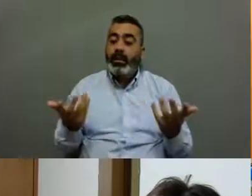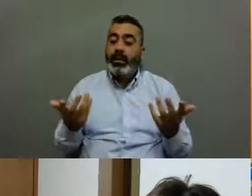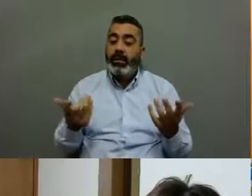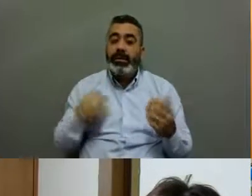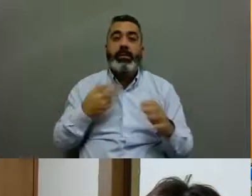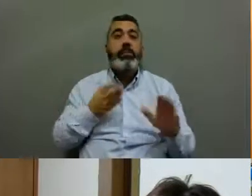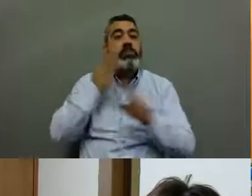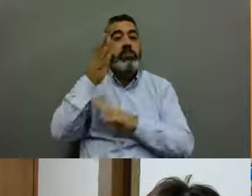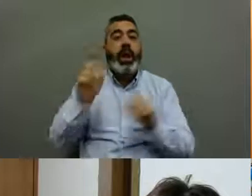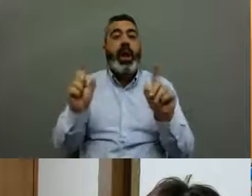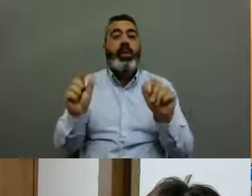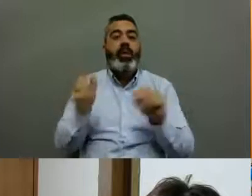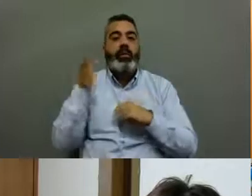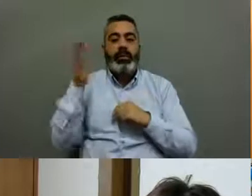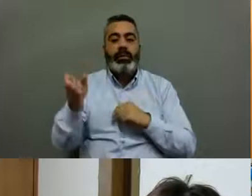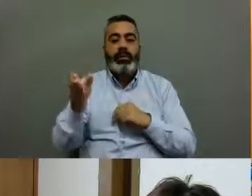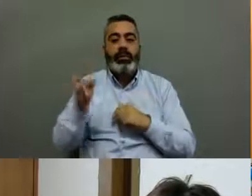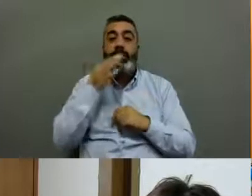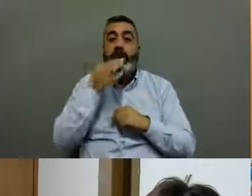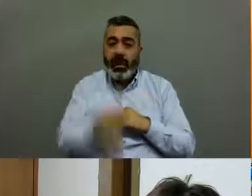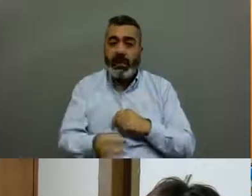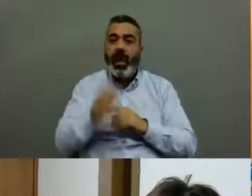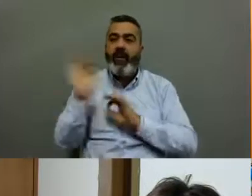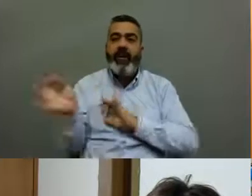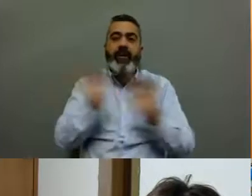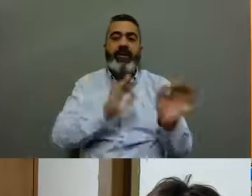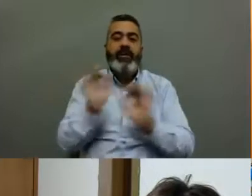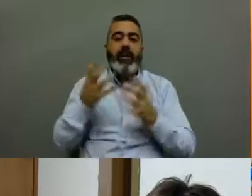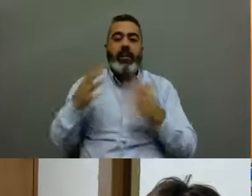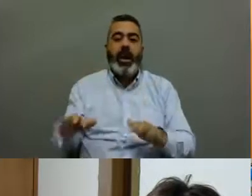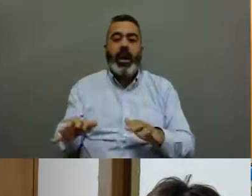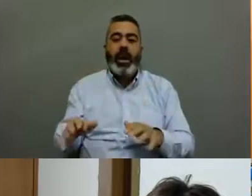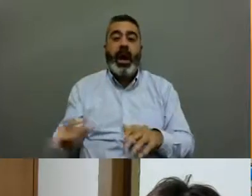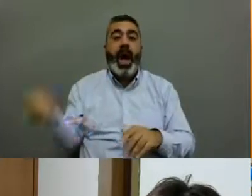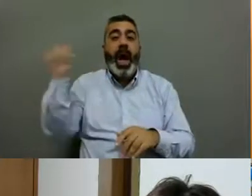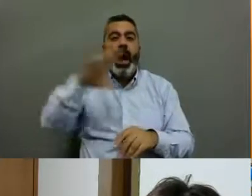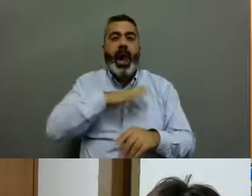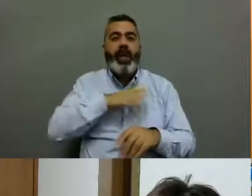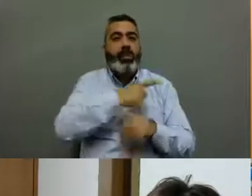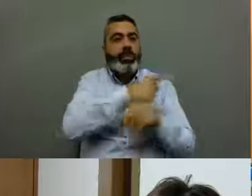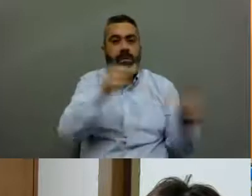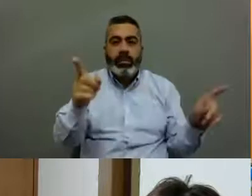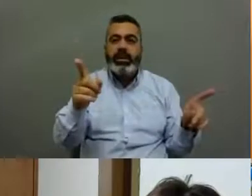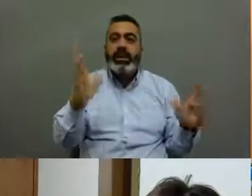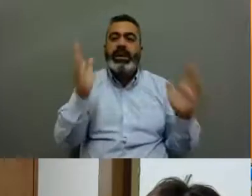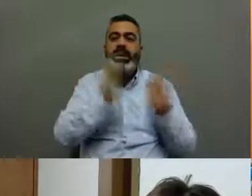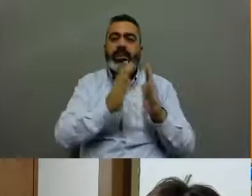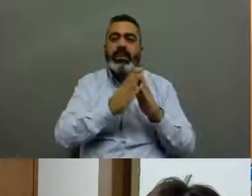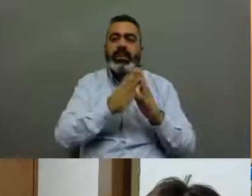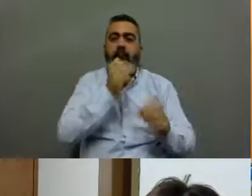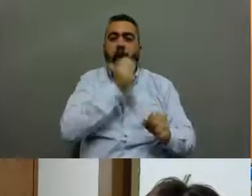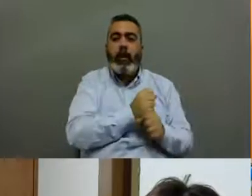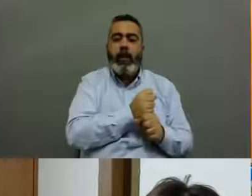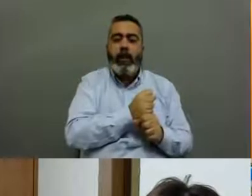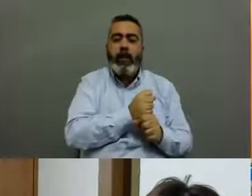ραδιοφωνικό σταθμό και είπα το περιστατικό. Και τότε ξεσηκώθηκαν και άλλοι άνθρωποι που δεν βγαίναν από τα σπίτια τους και είδαν